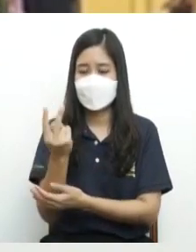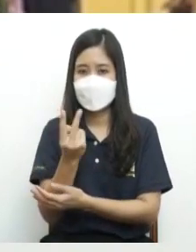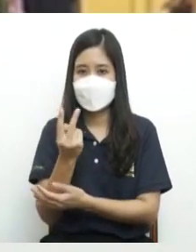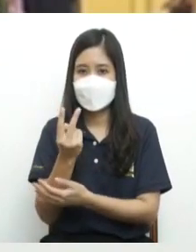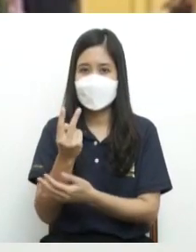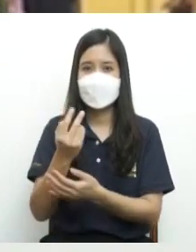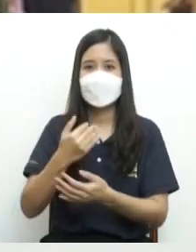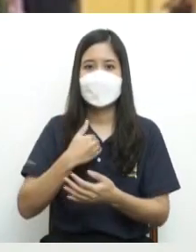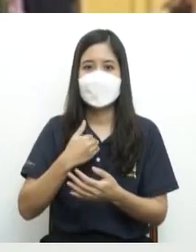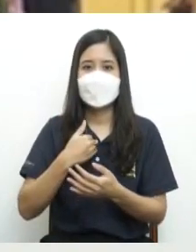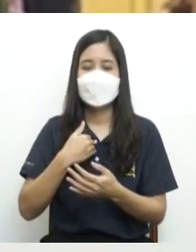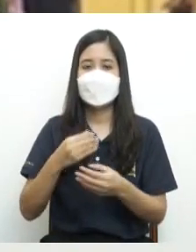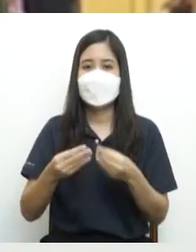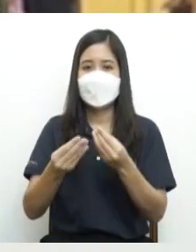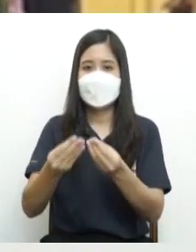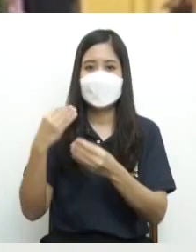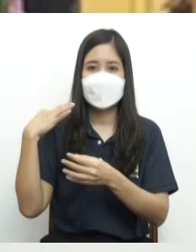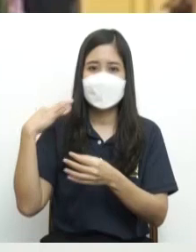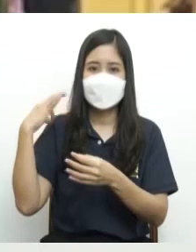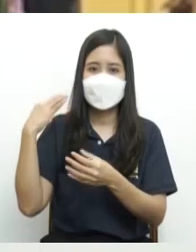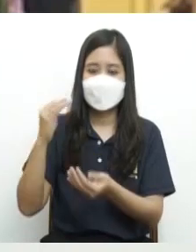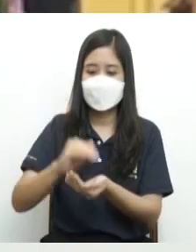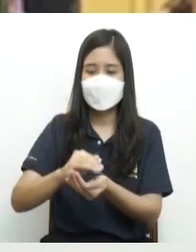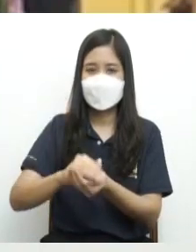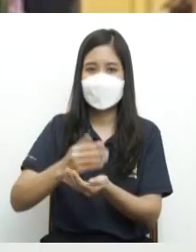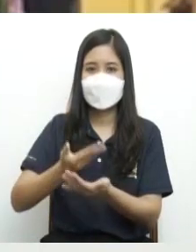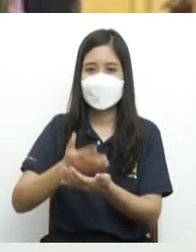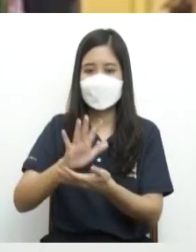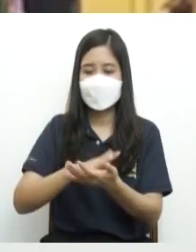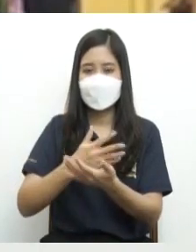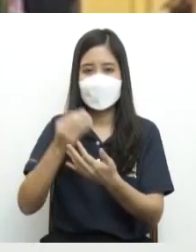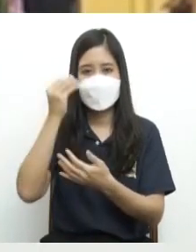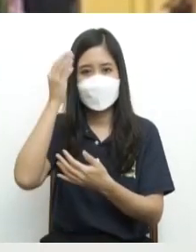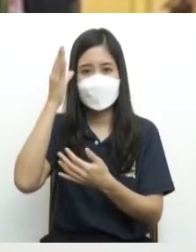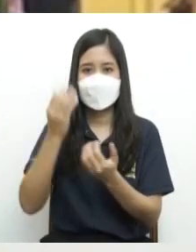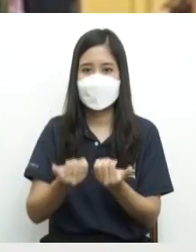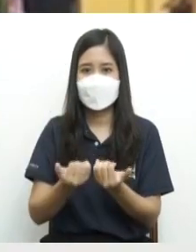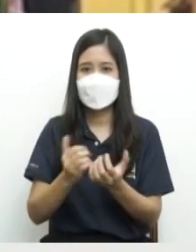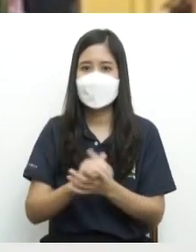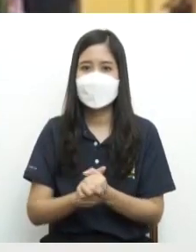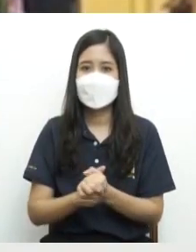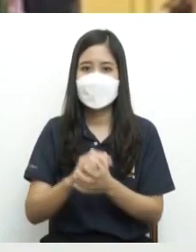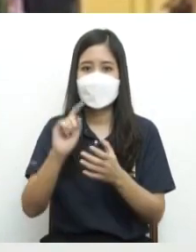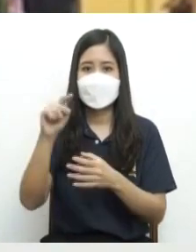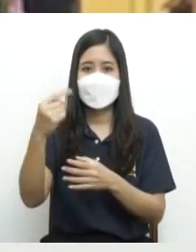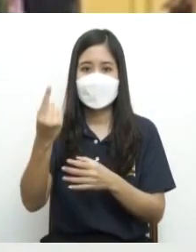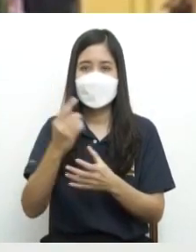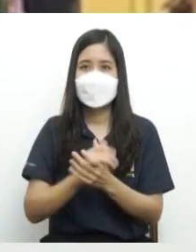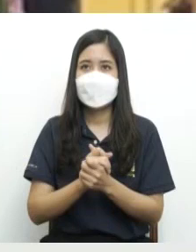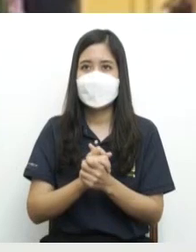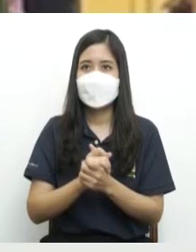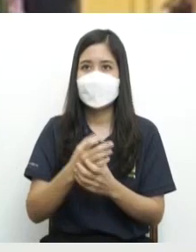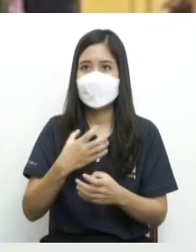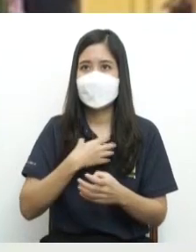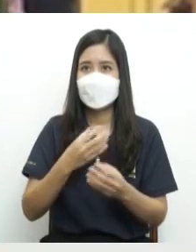ารเงินออมให้กับสมาชิกกบข.ที่จะมาร่วมแชร์ความรู้กันในวันนี้ด้วยนะคะก่อนอื่นเลยค่ะอยากให้ท่านเลขาธิ